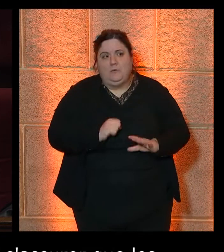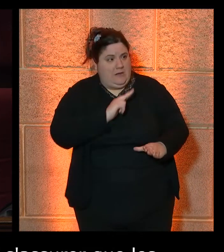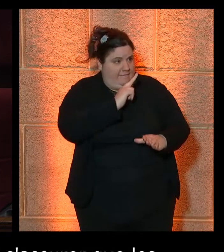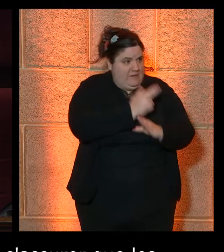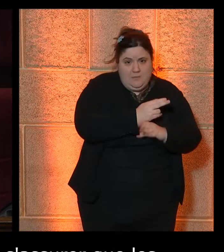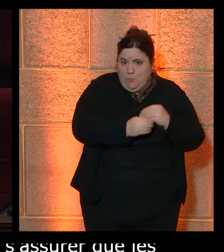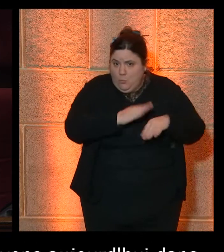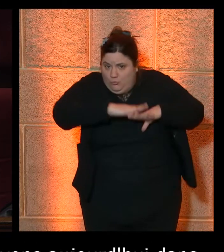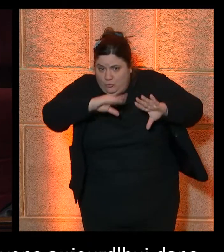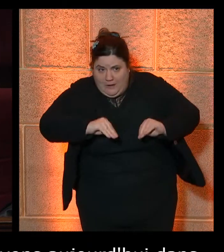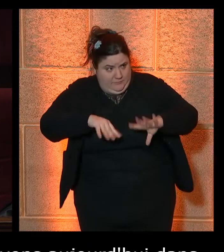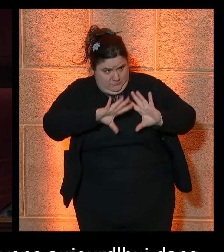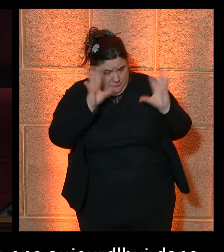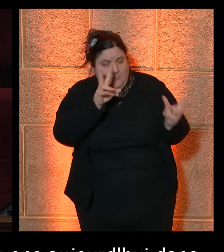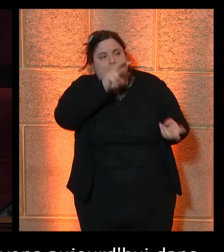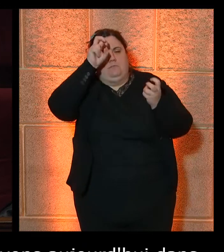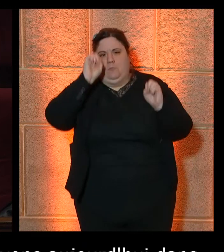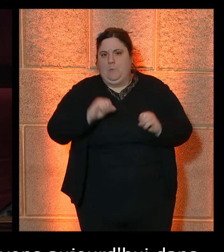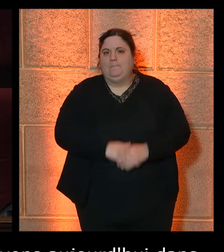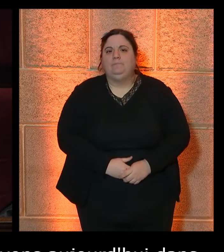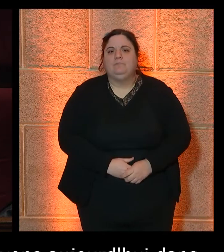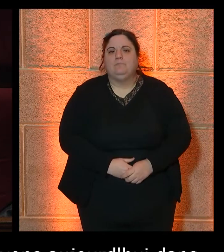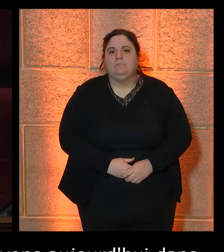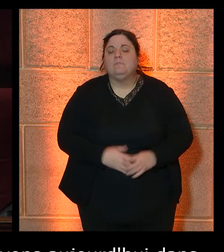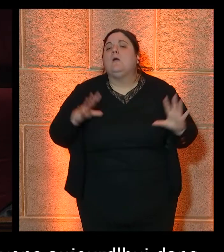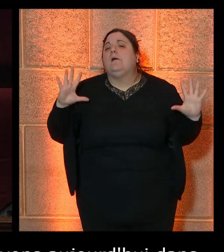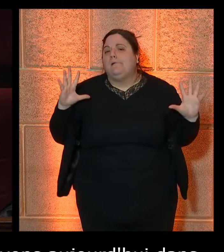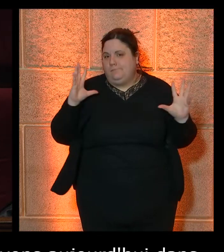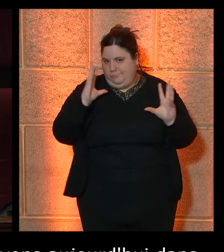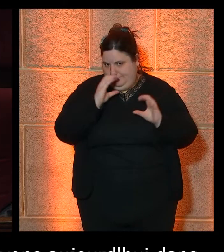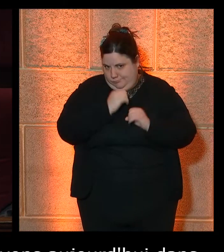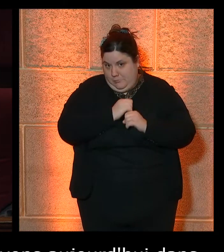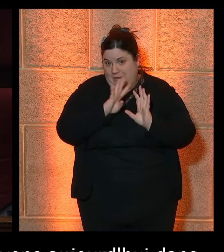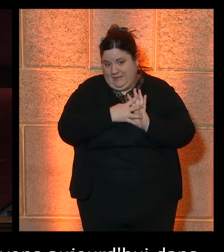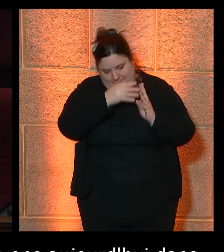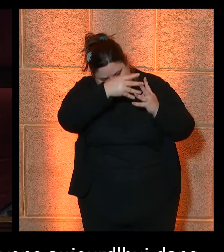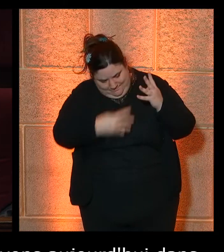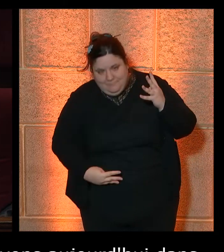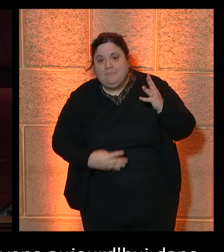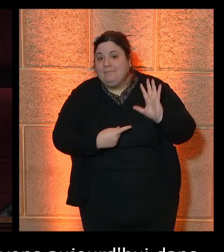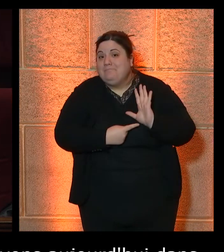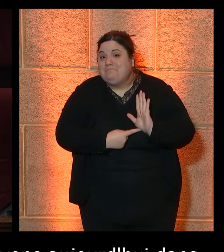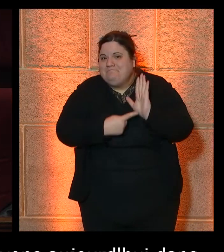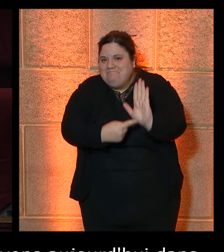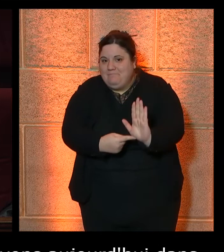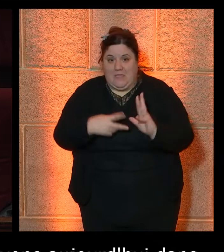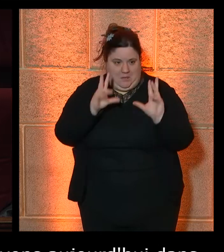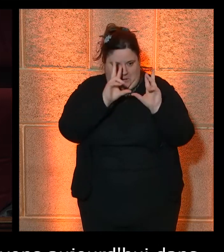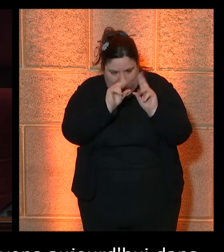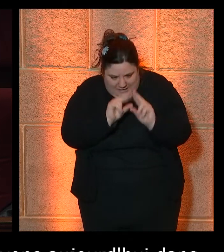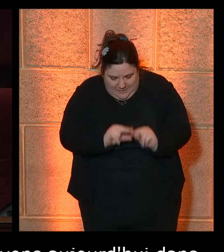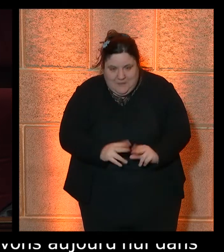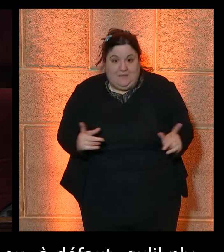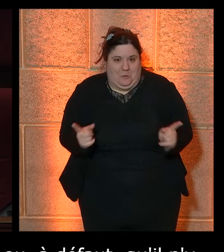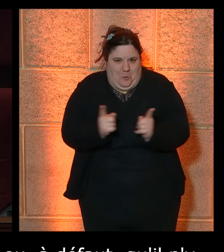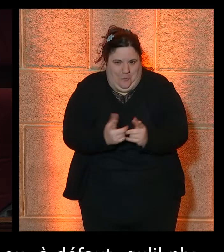soient comprises de tous. Voilà pour une liste des critères et pour une explicitation rapide de ces